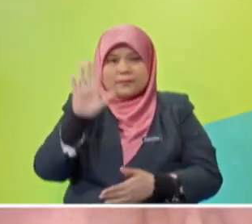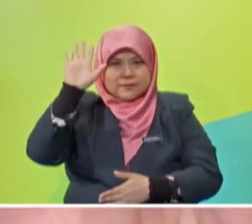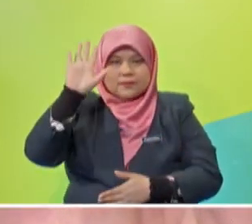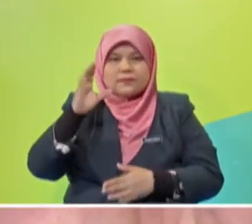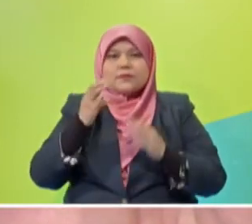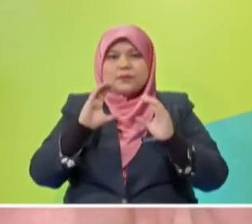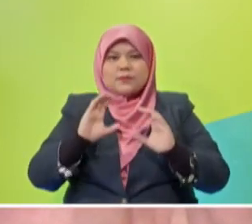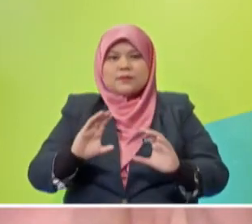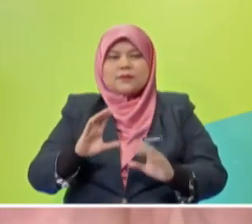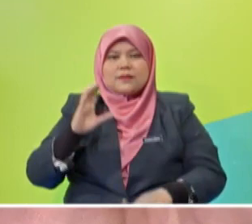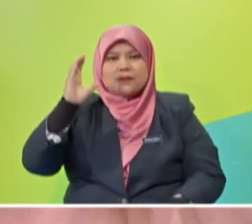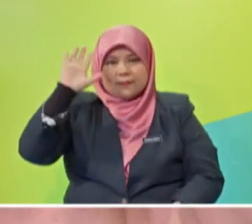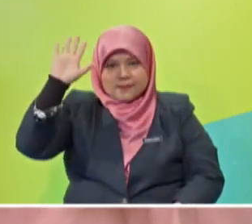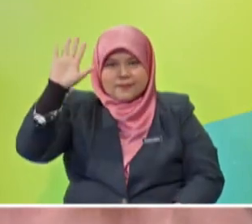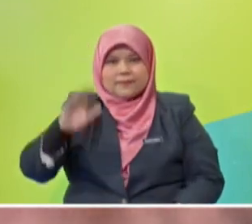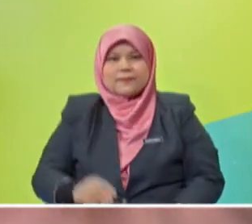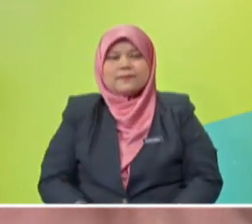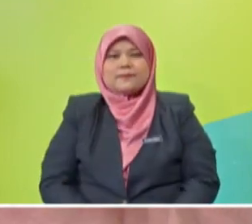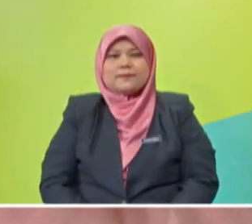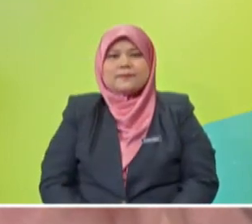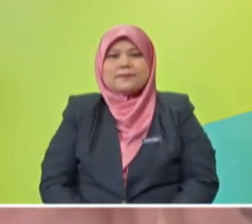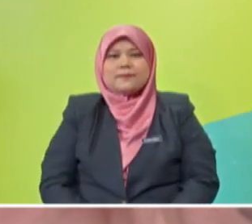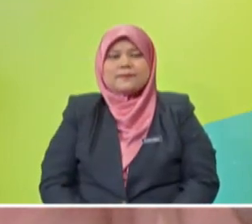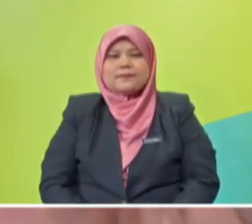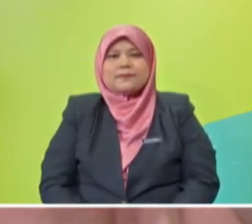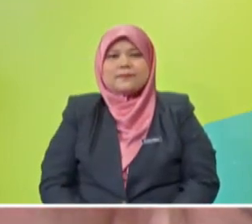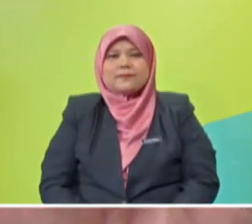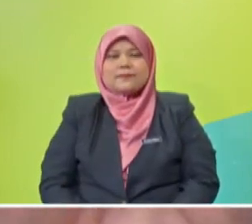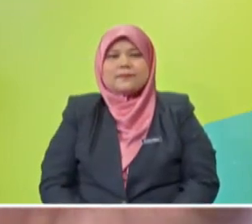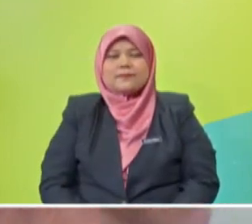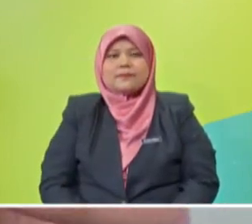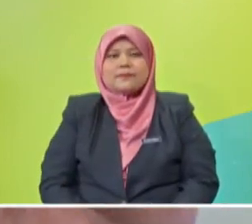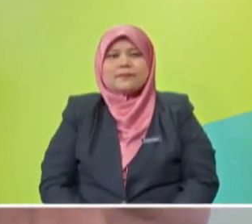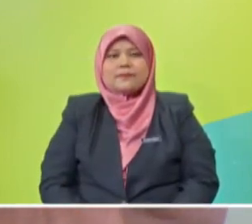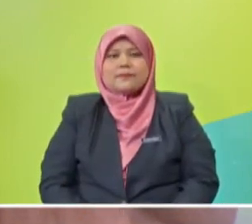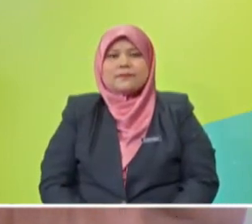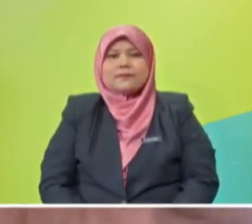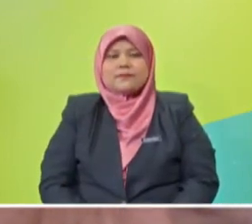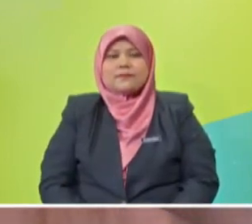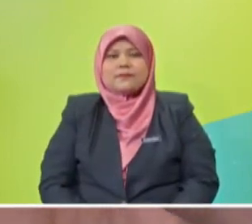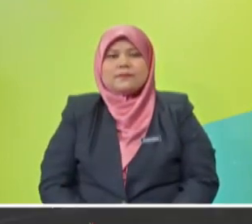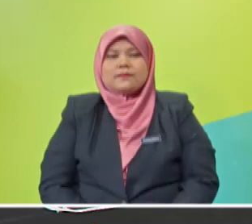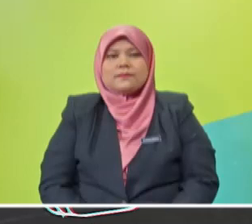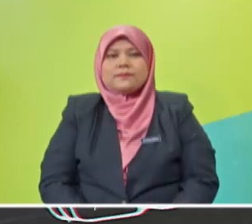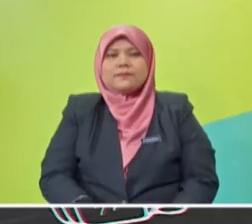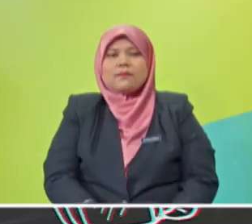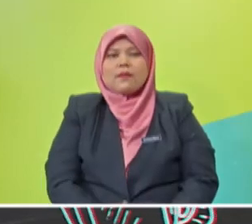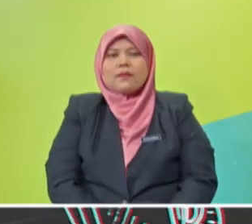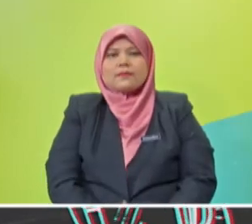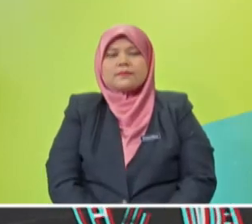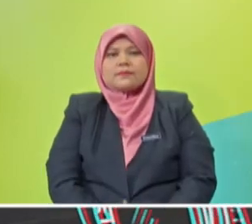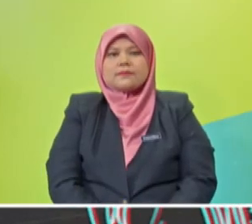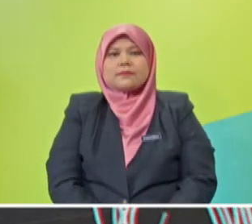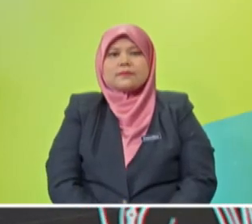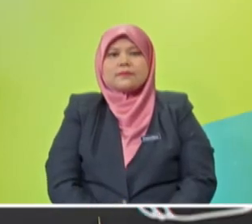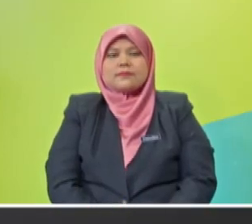Murid-murid cikgu yang berada dekat. Ada yang nak cuba gambar yang pertama. Okey. Ada Alia angkat tangan. Okey. Budris angkat tangan. Cikgu nak pilih siapa